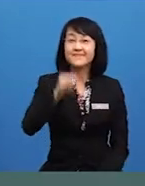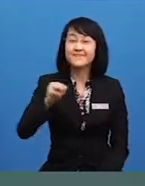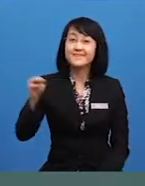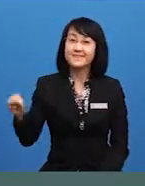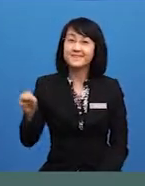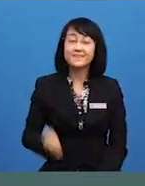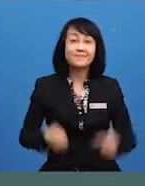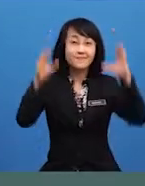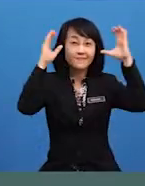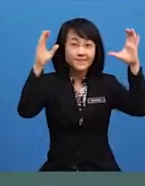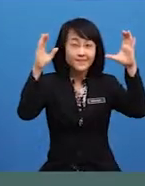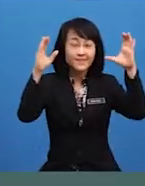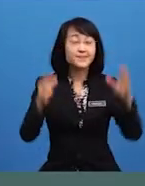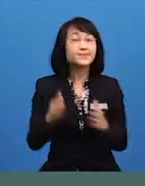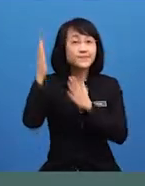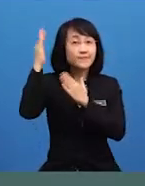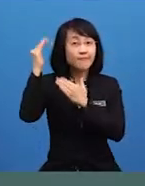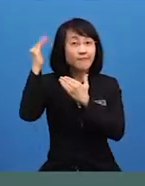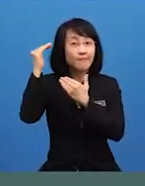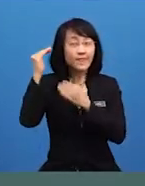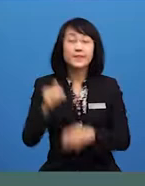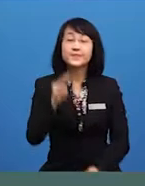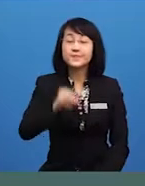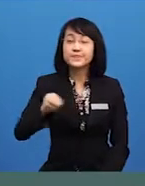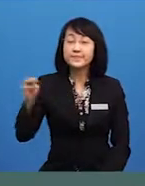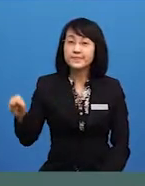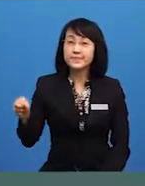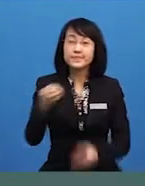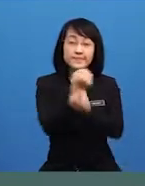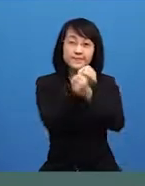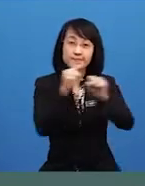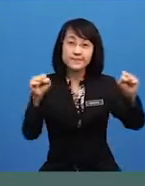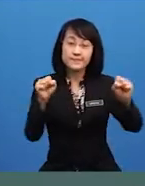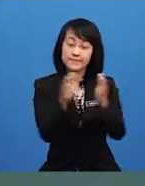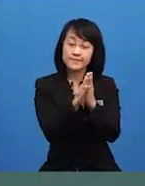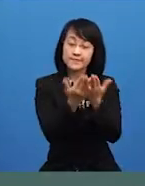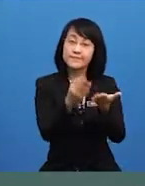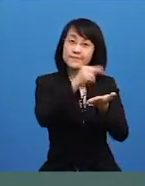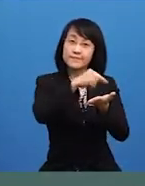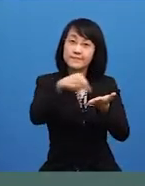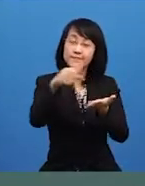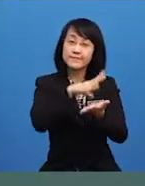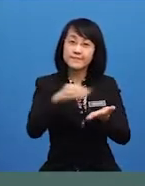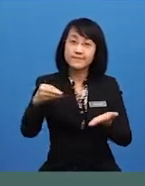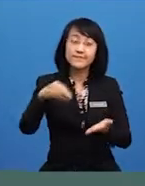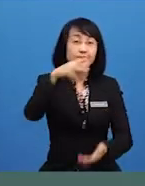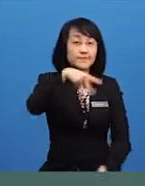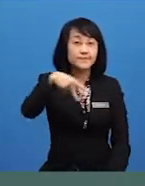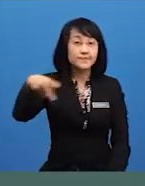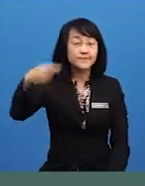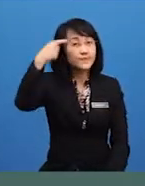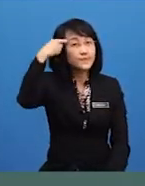murid-murid. Cikgu syorkan agar murid-murid sediakan buku nota dan pen